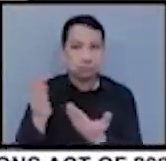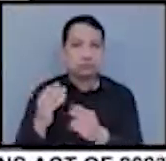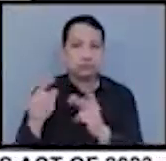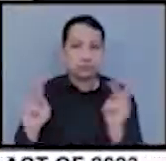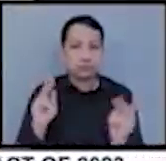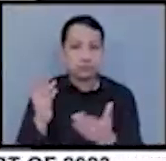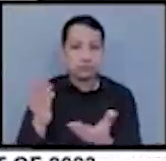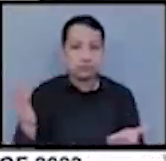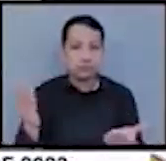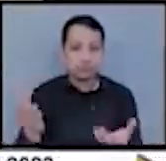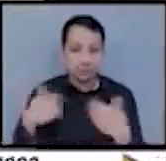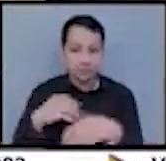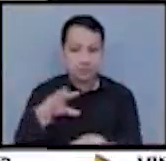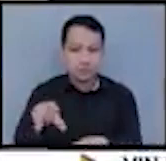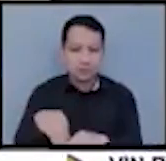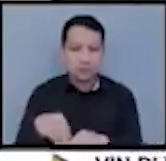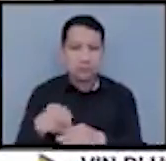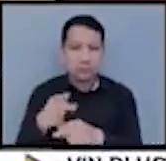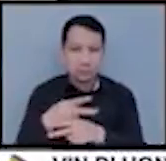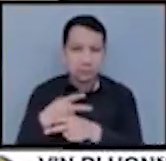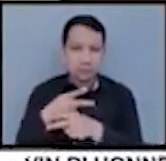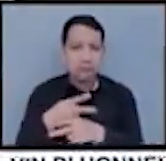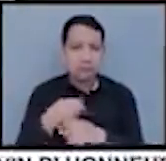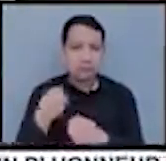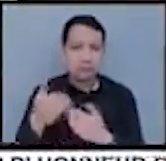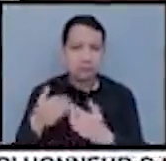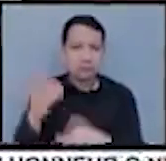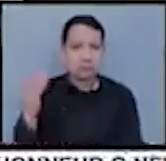sa pag-angalaga sa yamang dagat ng lugar.